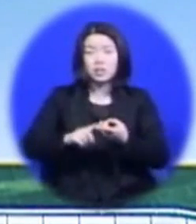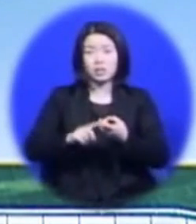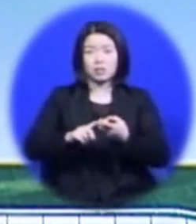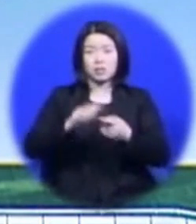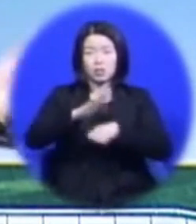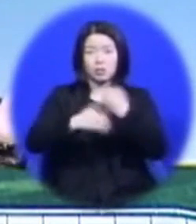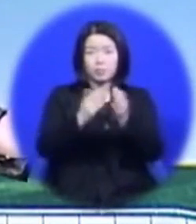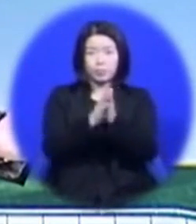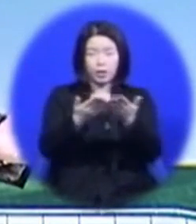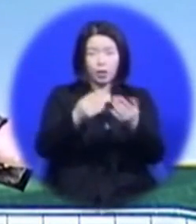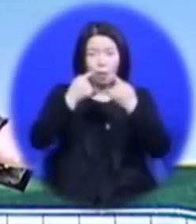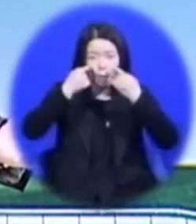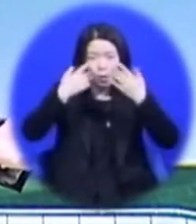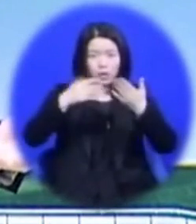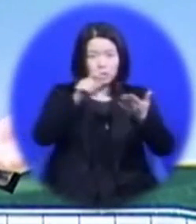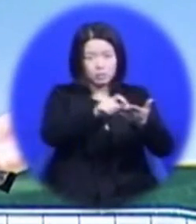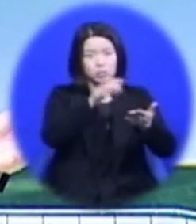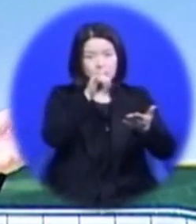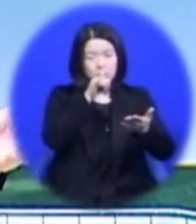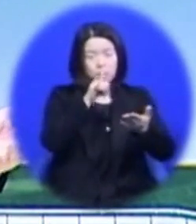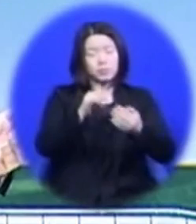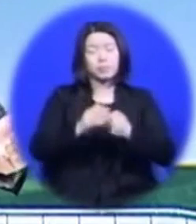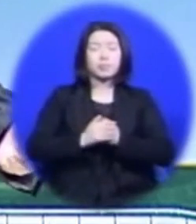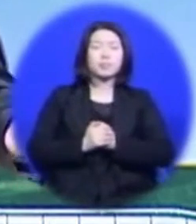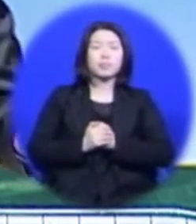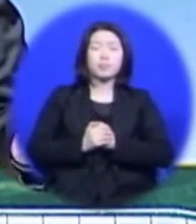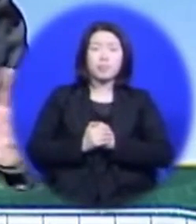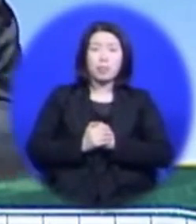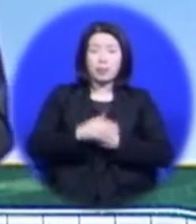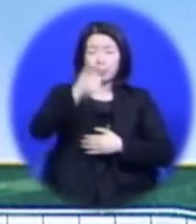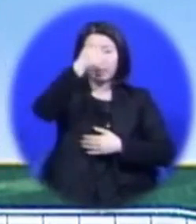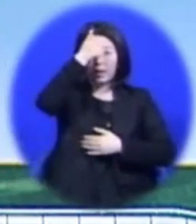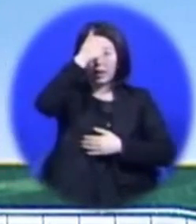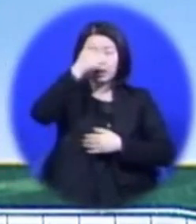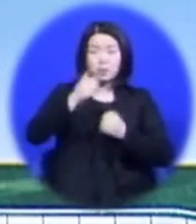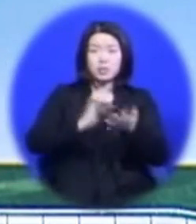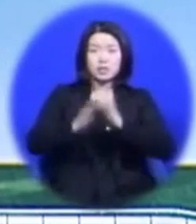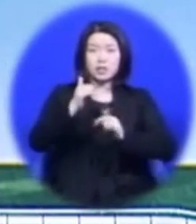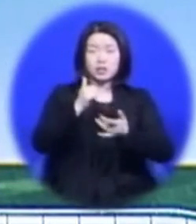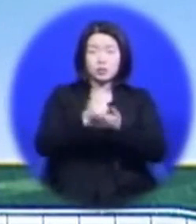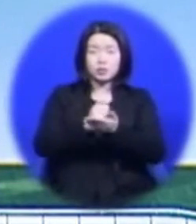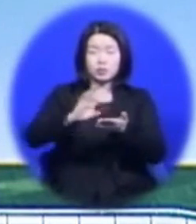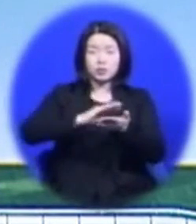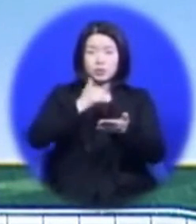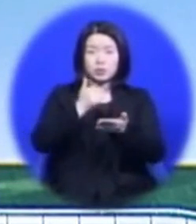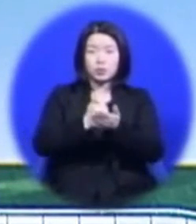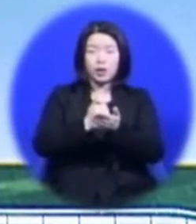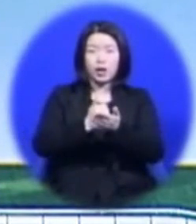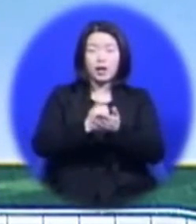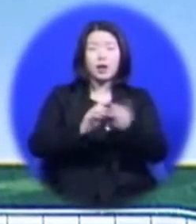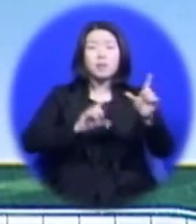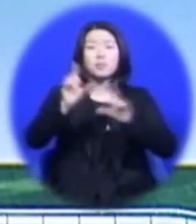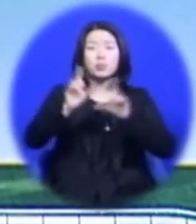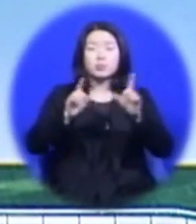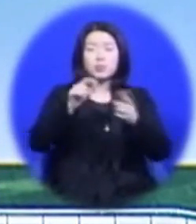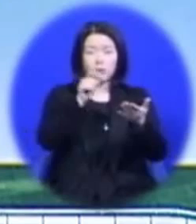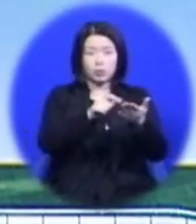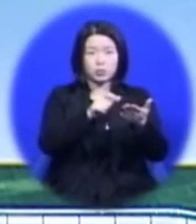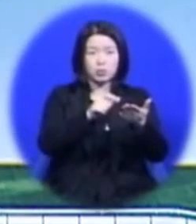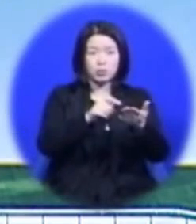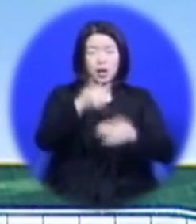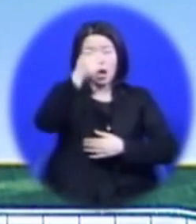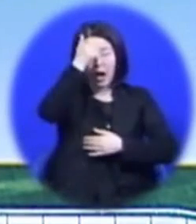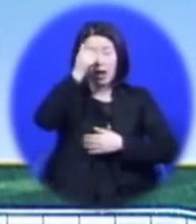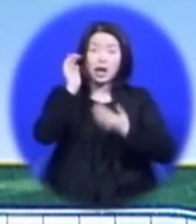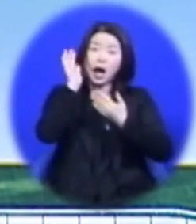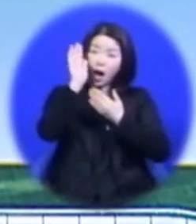성경은 명확하게 말씀하고 있습니다. 아담은 예수 그리스도의 모형이라고 했습니다. 14절에 아담은